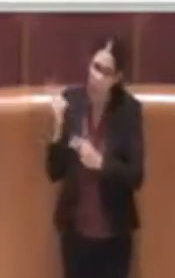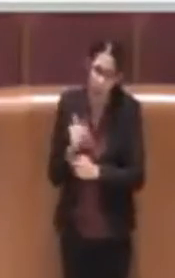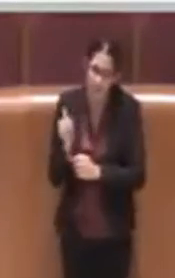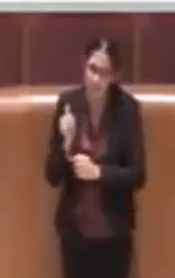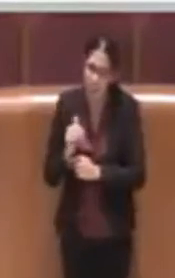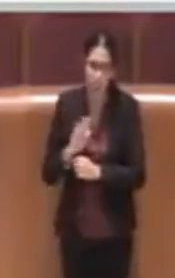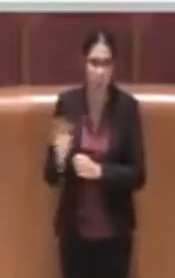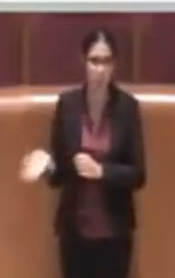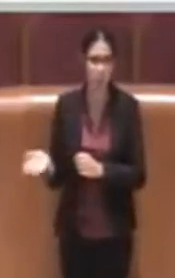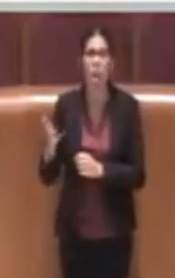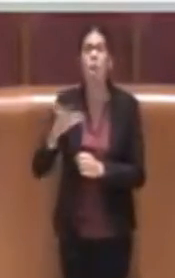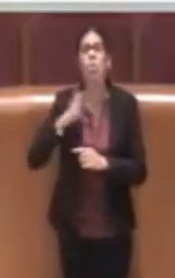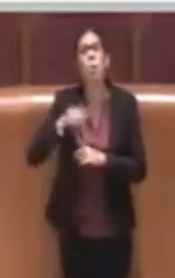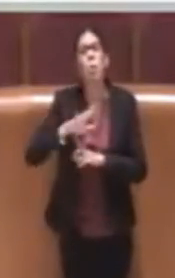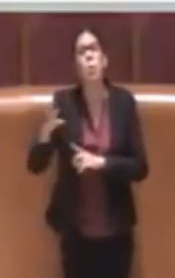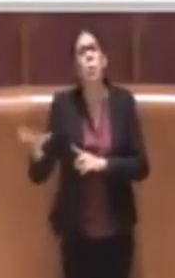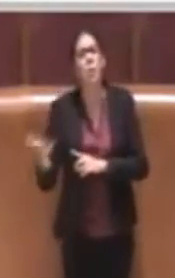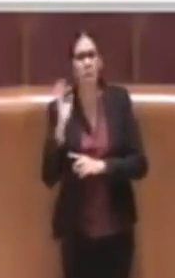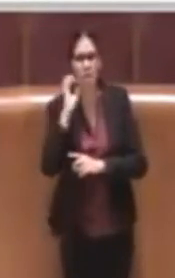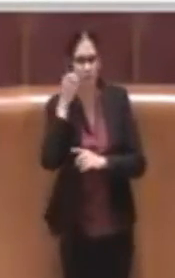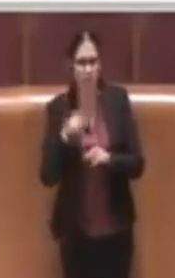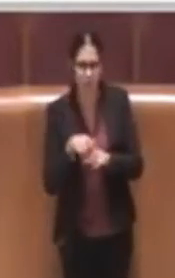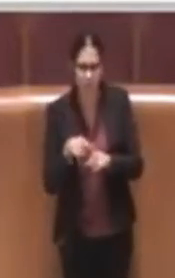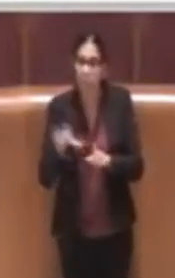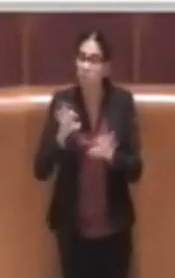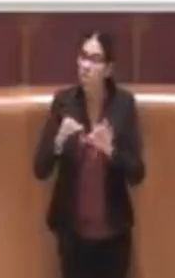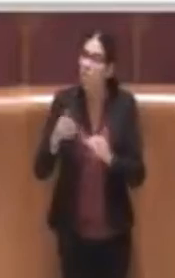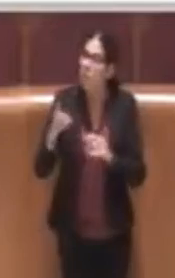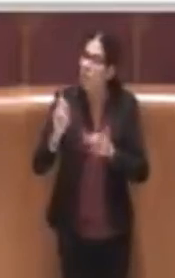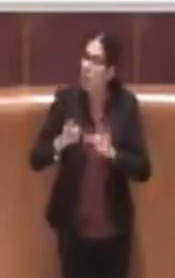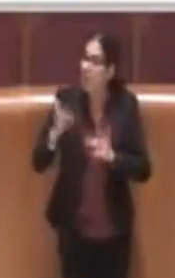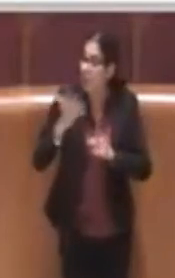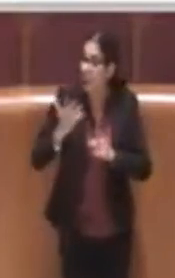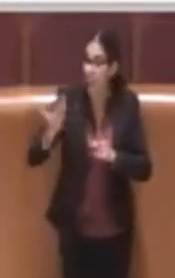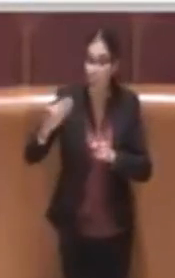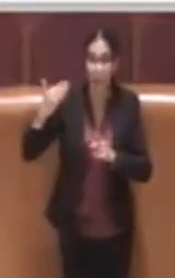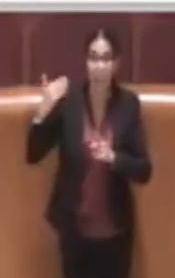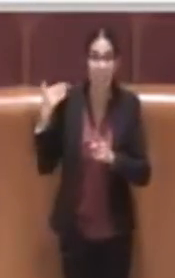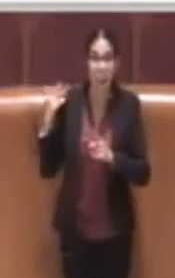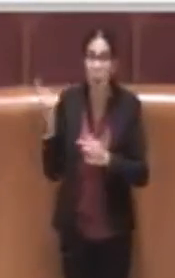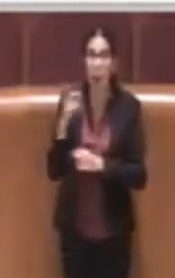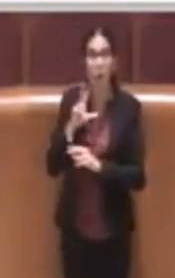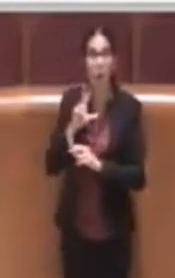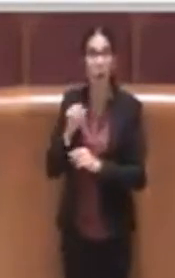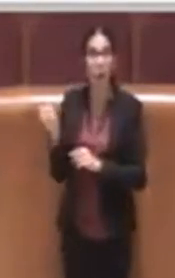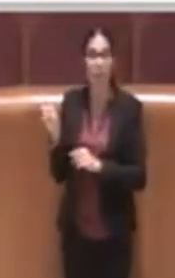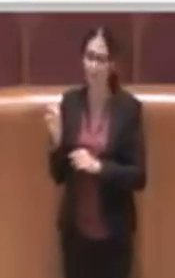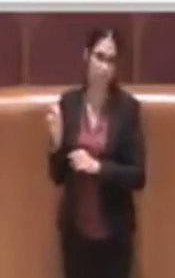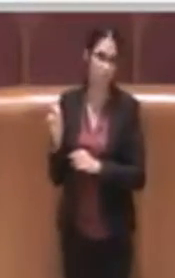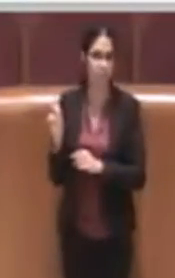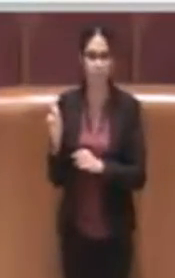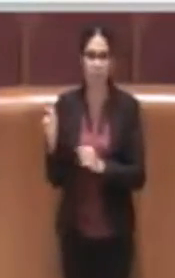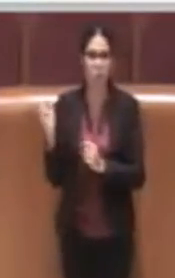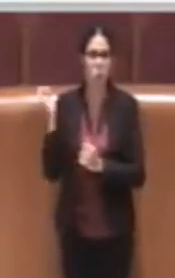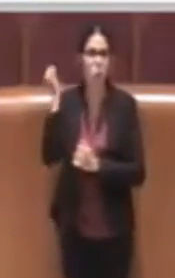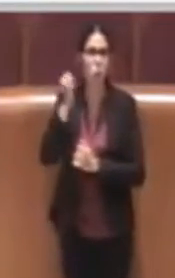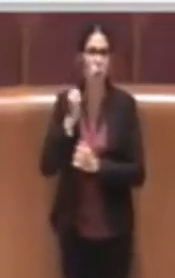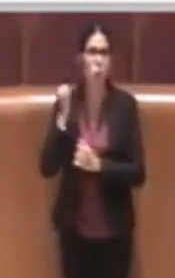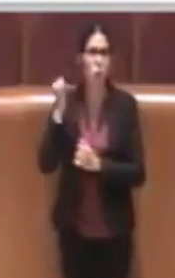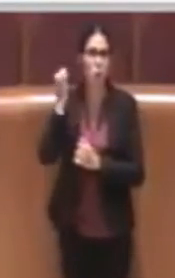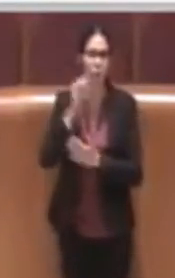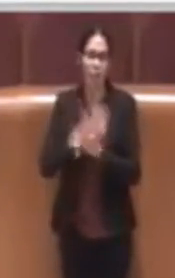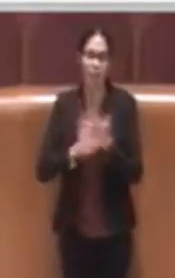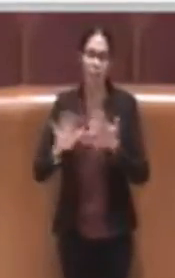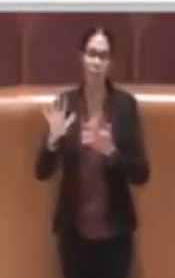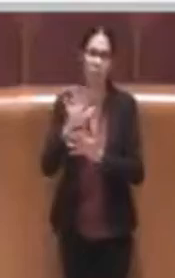stranezza. Le scelte politiche sbagliate del passato nessuno ne parla, vengono dimenticate,